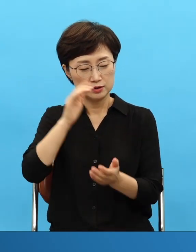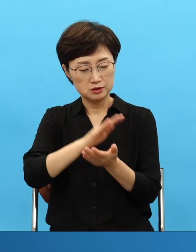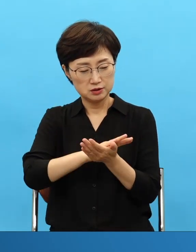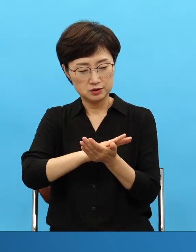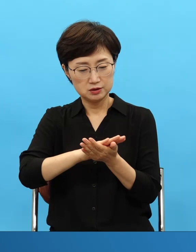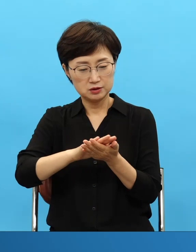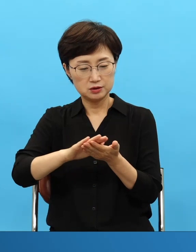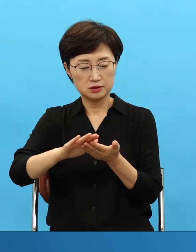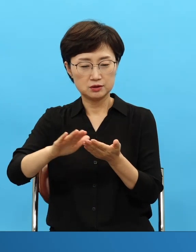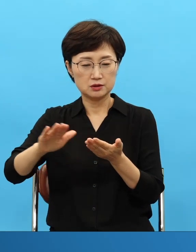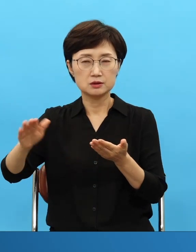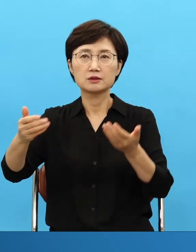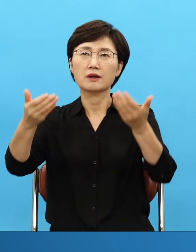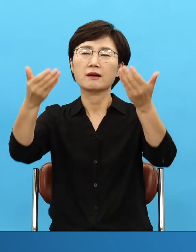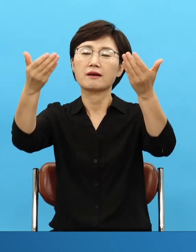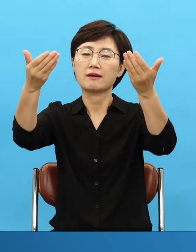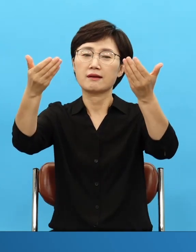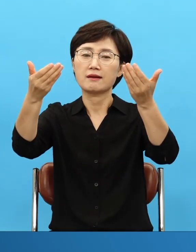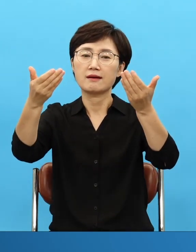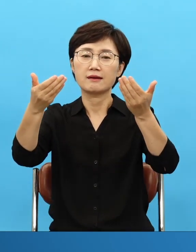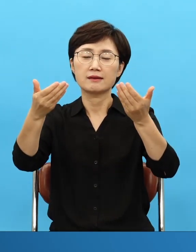흘러 시원케